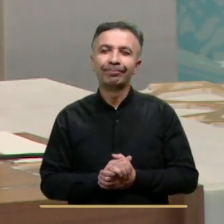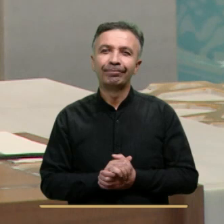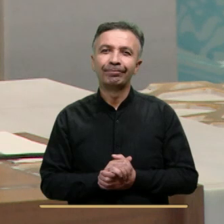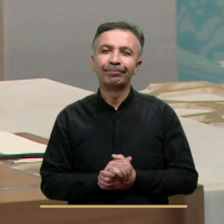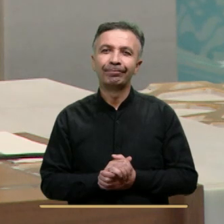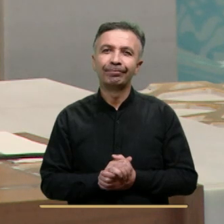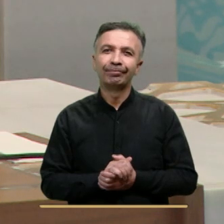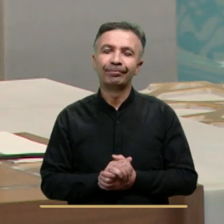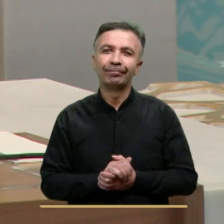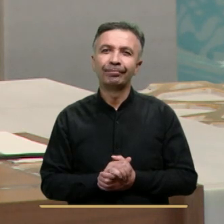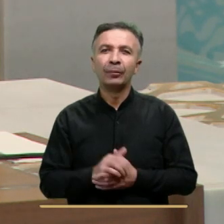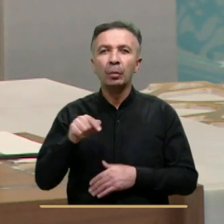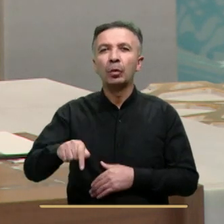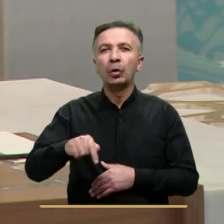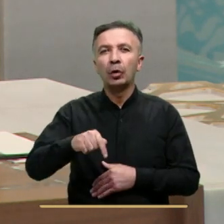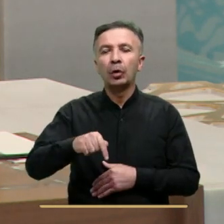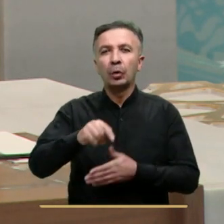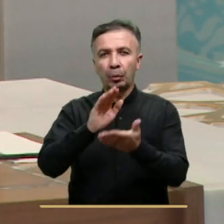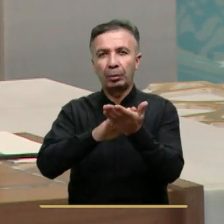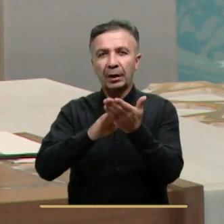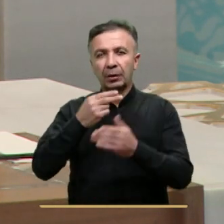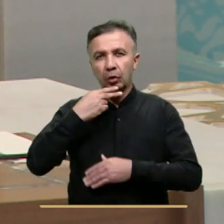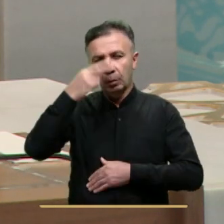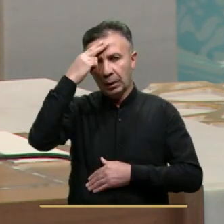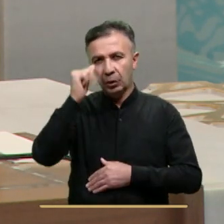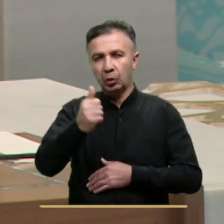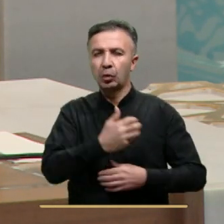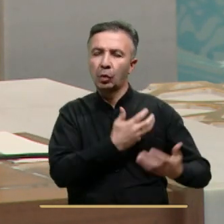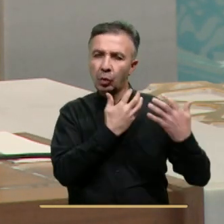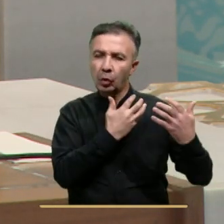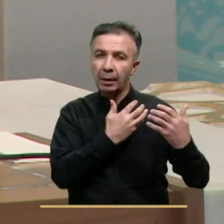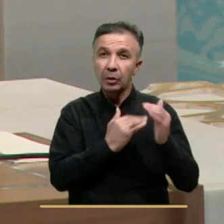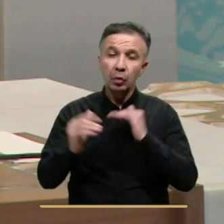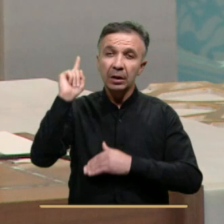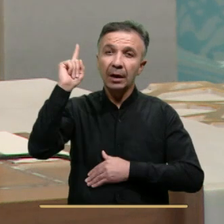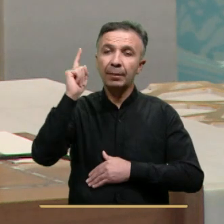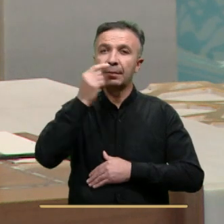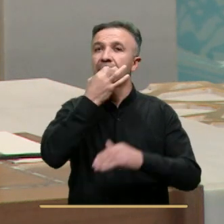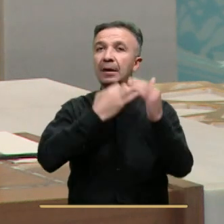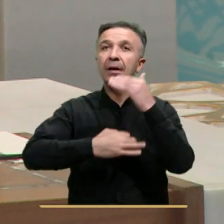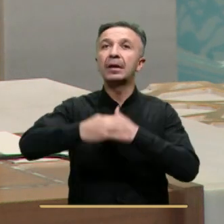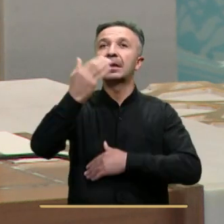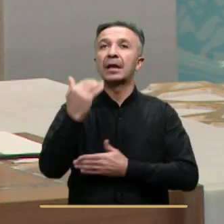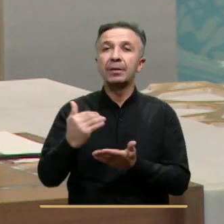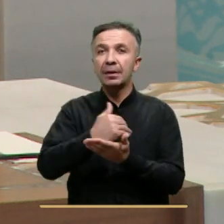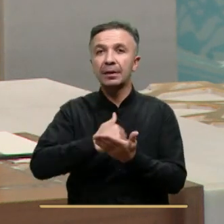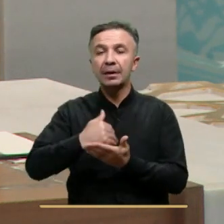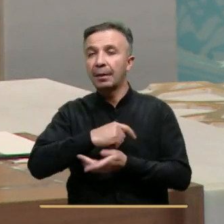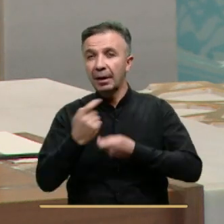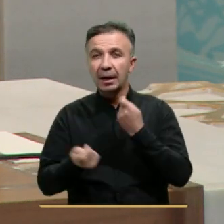Müminler Bu mübarek cuma günü hürmetine Yüce Rabbimiz niyetlerimizi amellerimizi